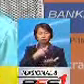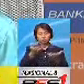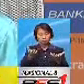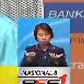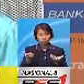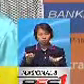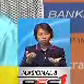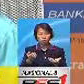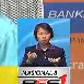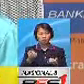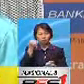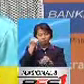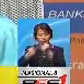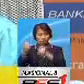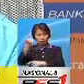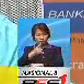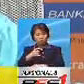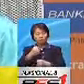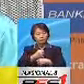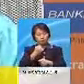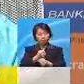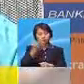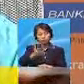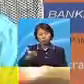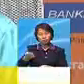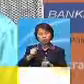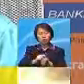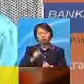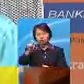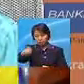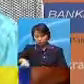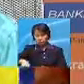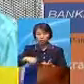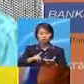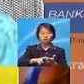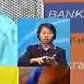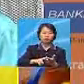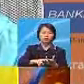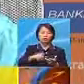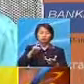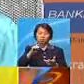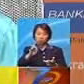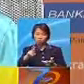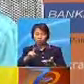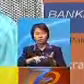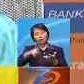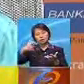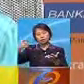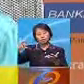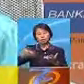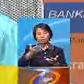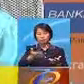we at the end of the day is prod on credit card borwing and many